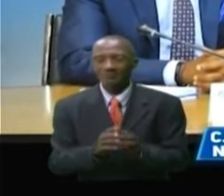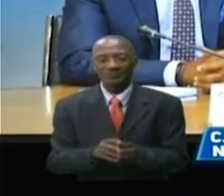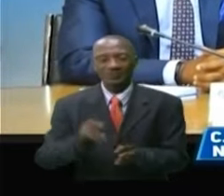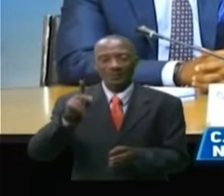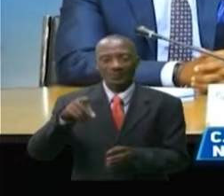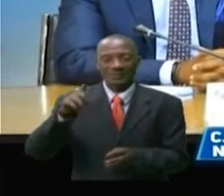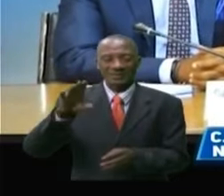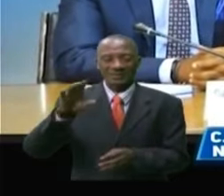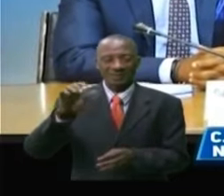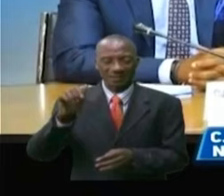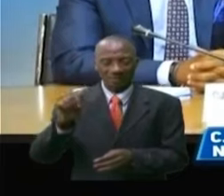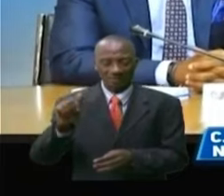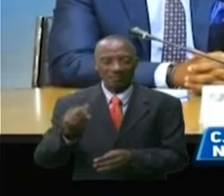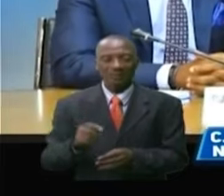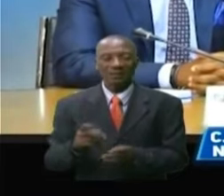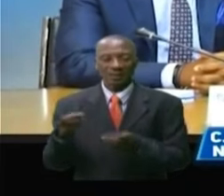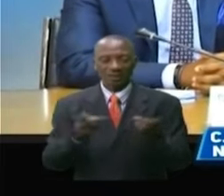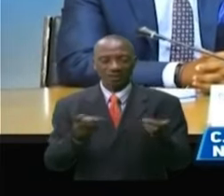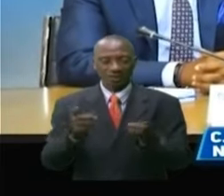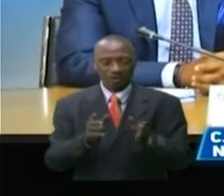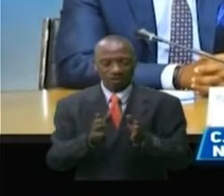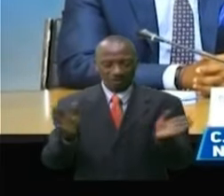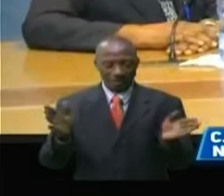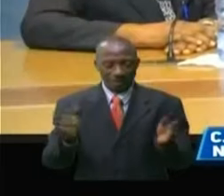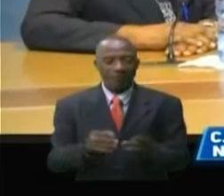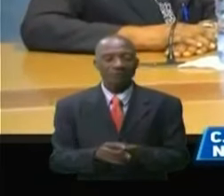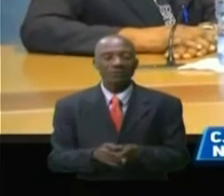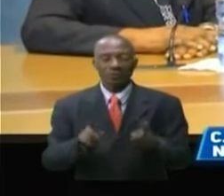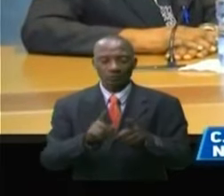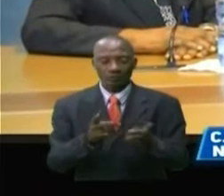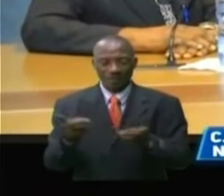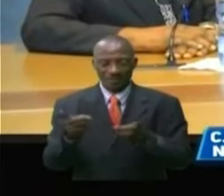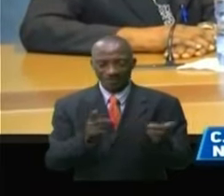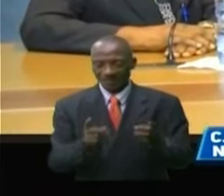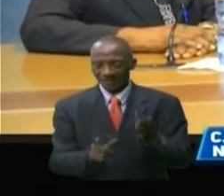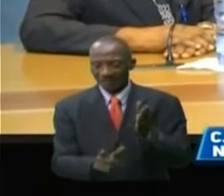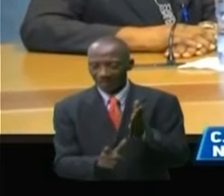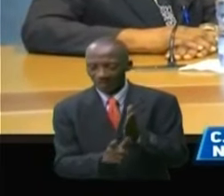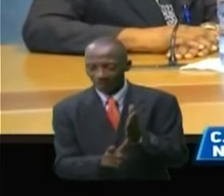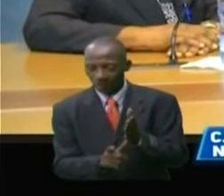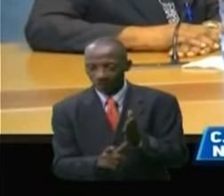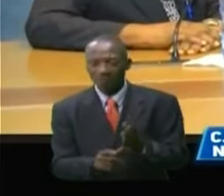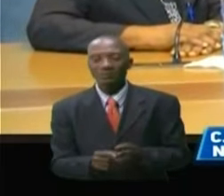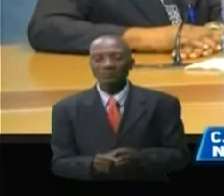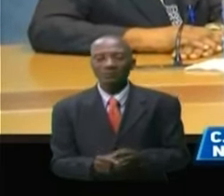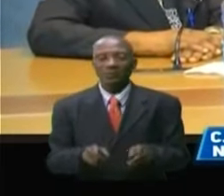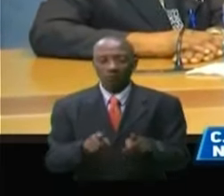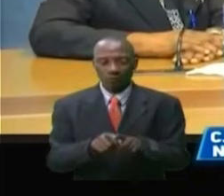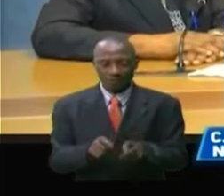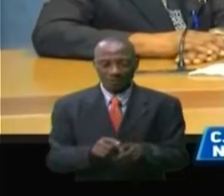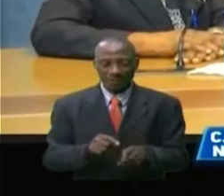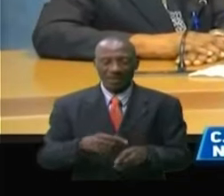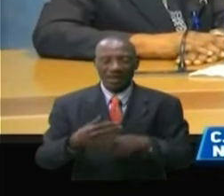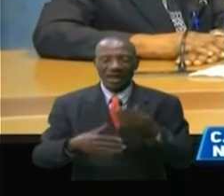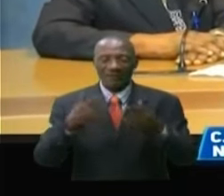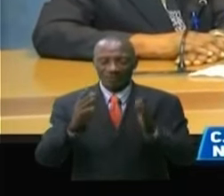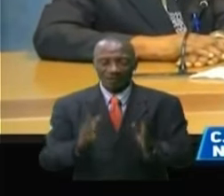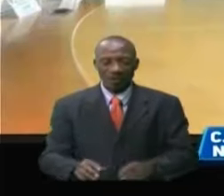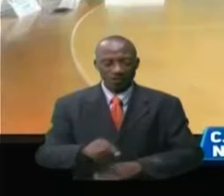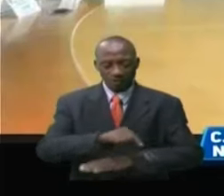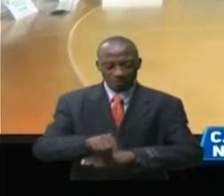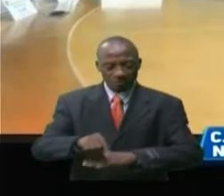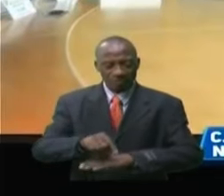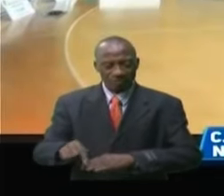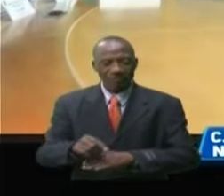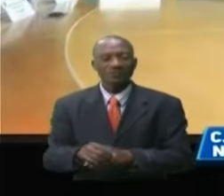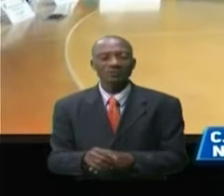Lumbu, les DG Fano Beyangombe, les DGA André Mavungu Mbonga et les administrateurs ont reçu de